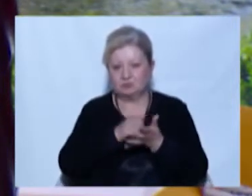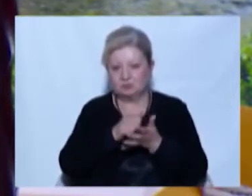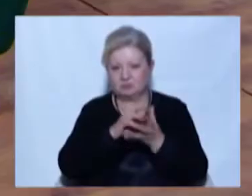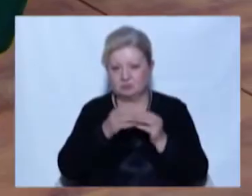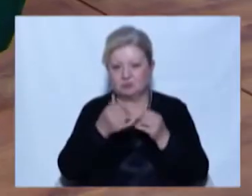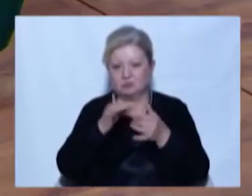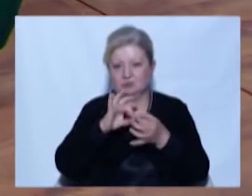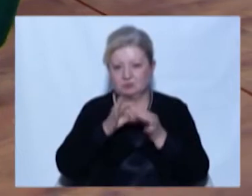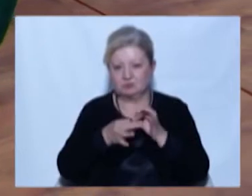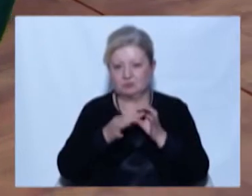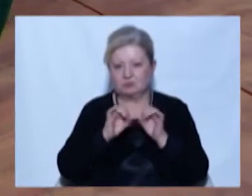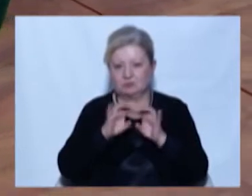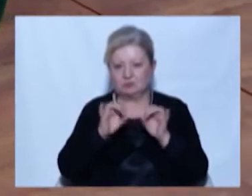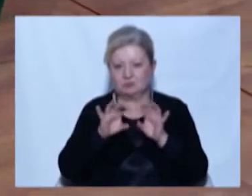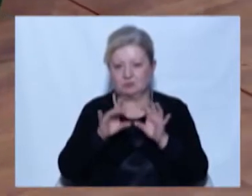ვისაუბრებთ